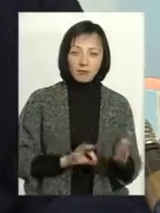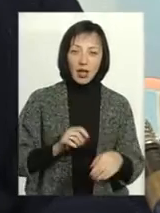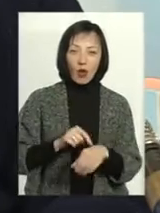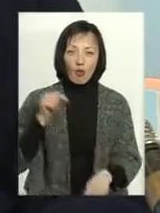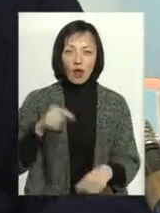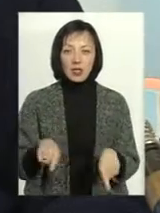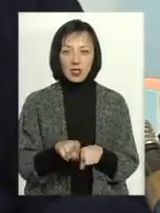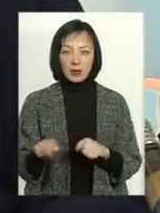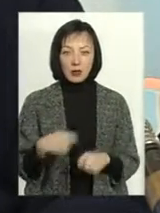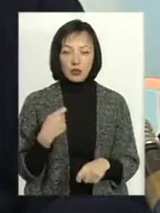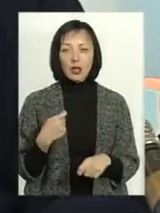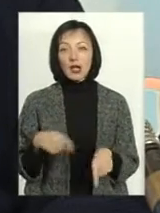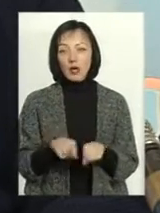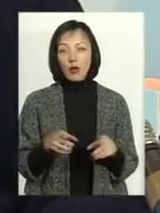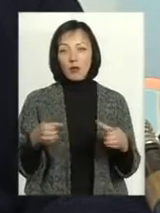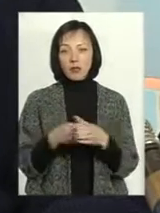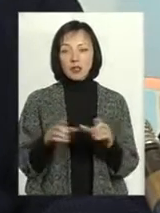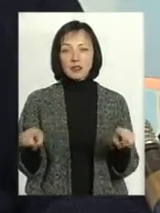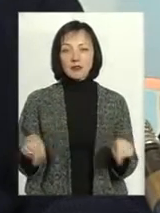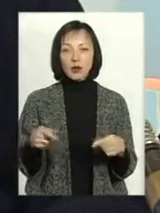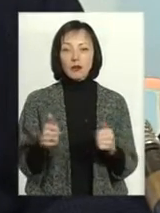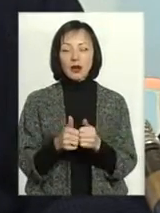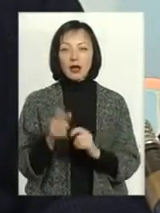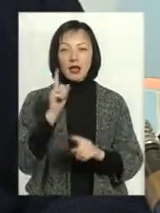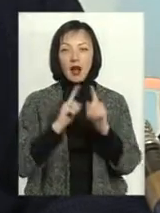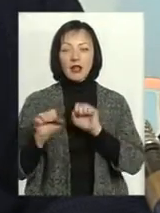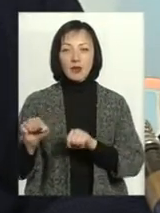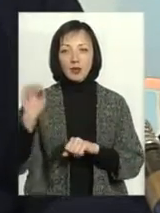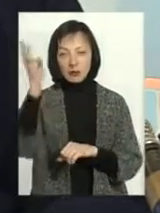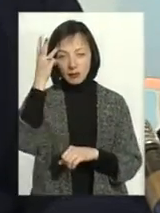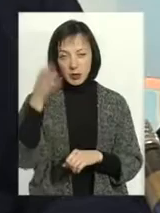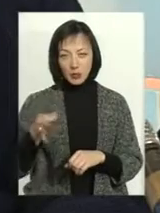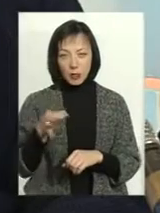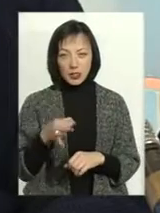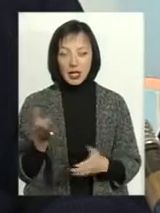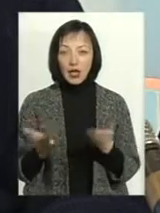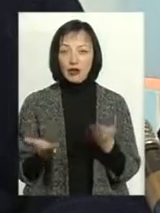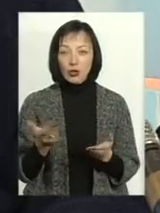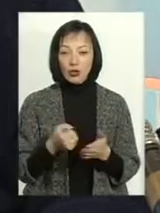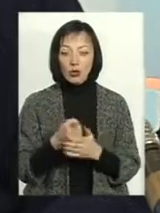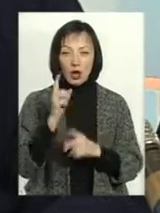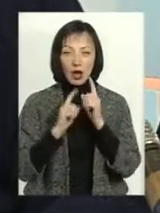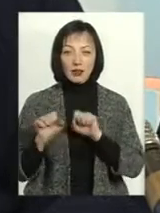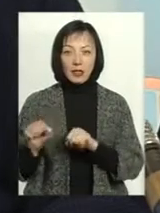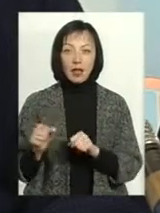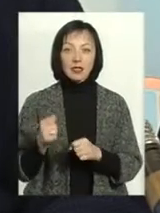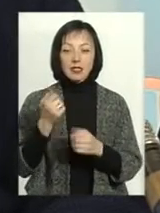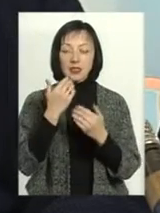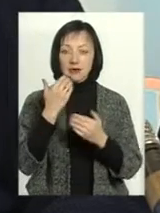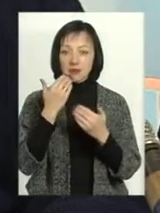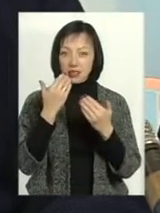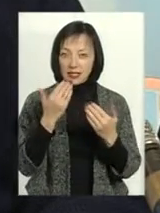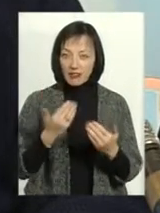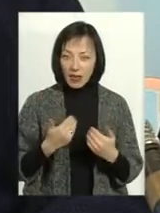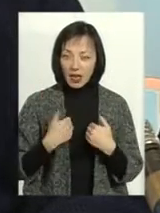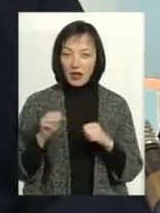на такі порушення. Такий комітет створений і при Раді адвокатів Хмельницької області. Якщо до Ради адвокатів надходить звернення адвоката